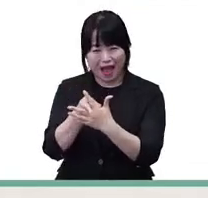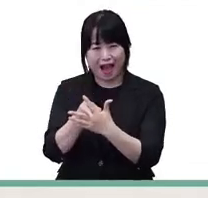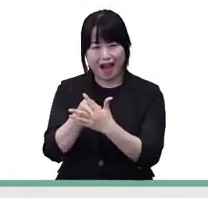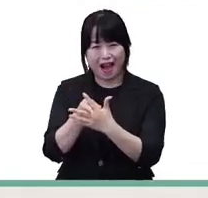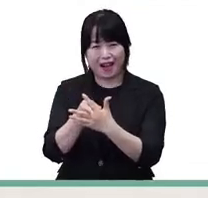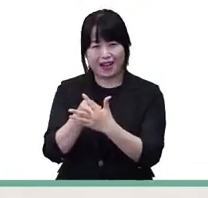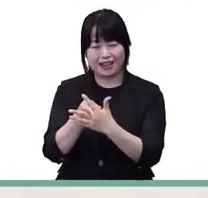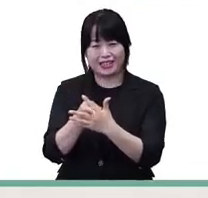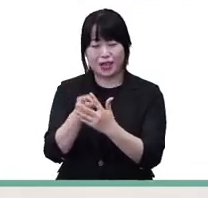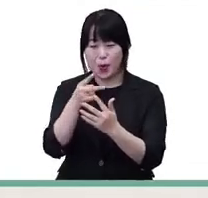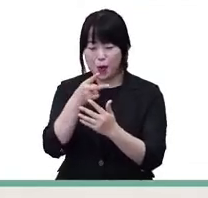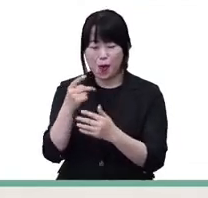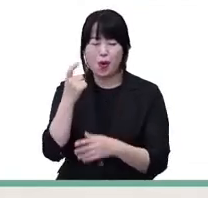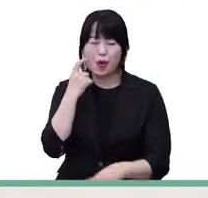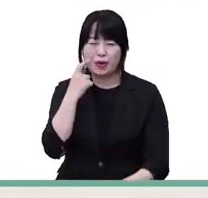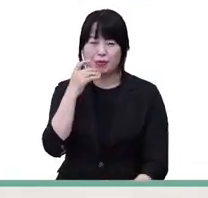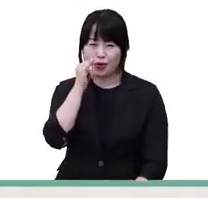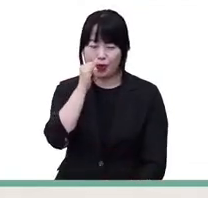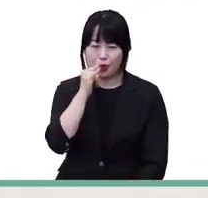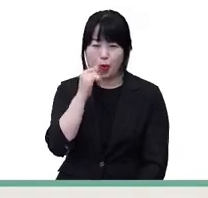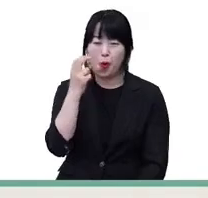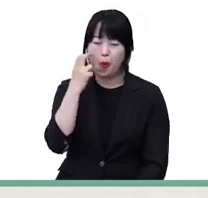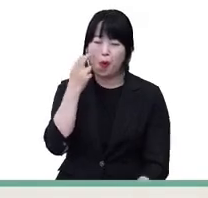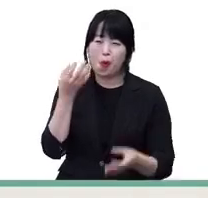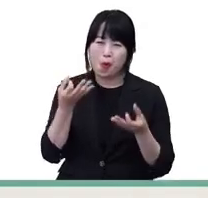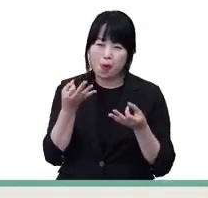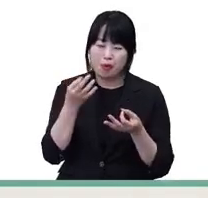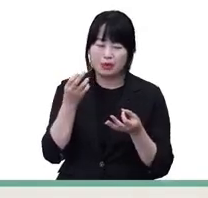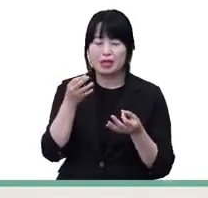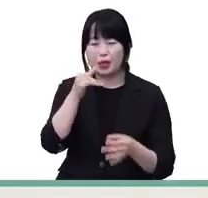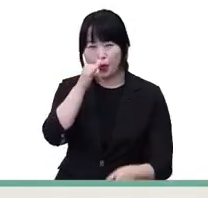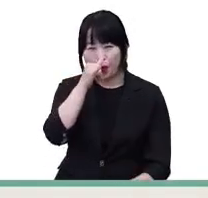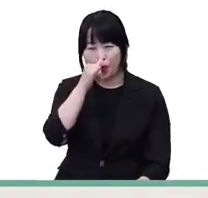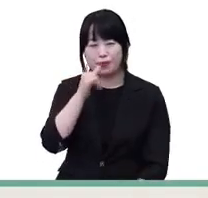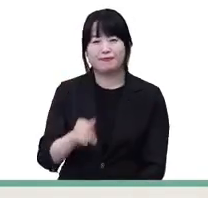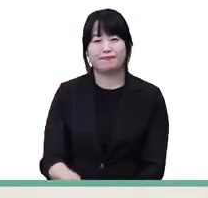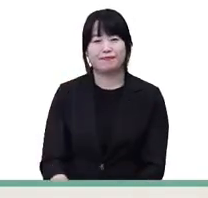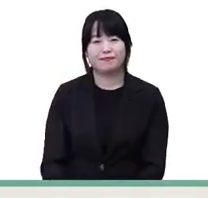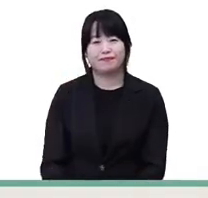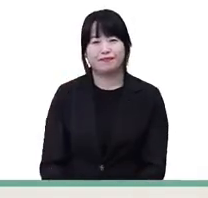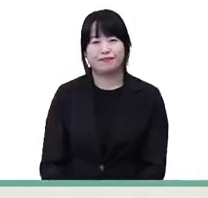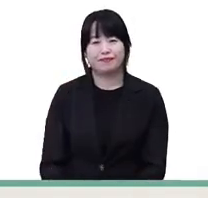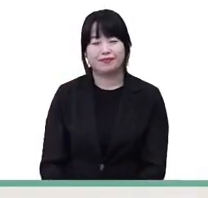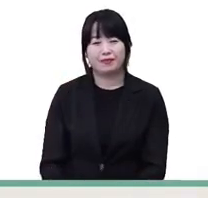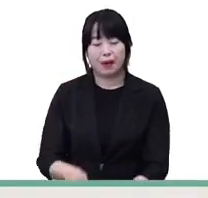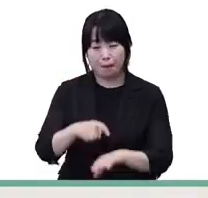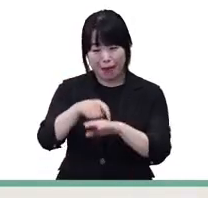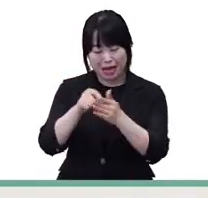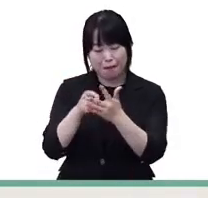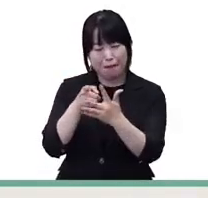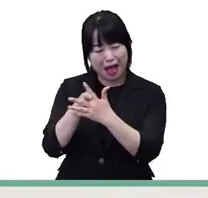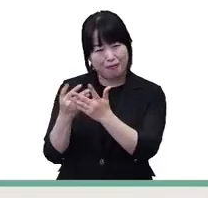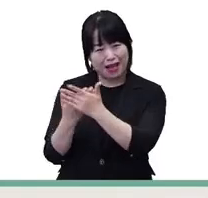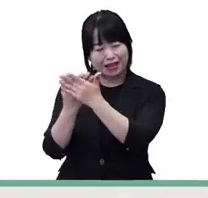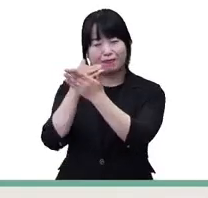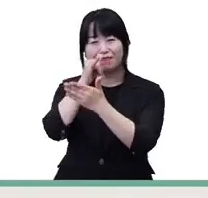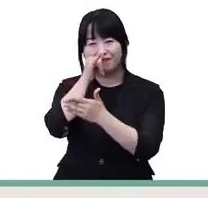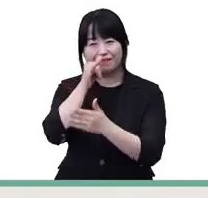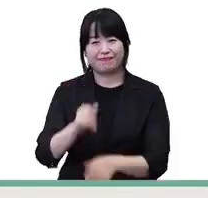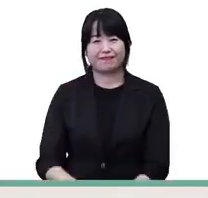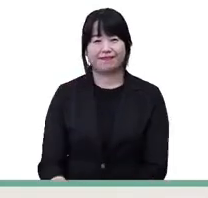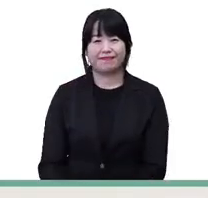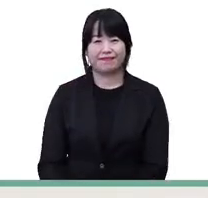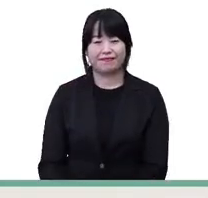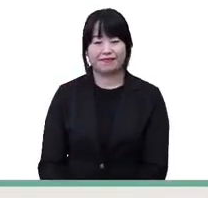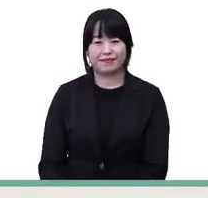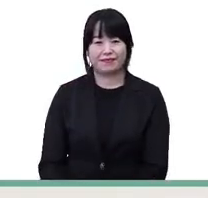거짓말을 하는 겁니다. 그리고 농담이라든지 역설을 이해하는 것도 이제 마음 읽기가 발달하고 있다는 거죠.